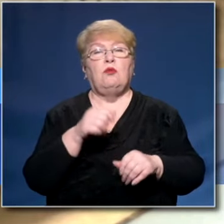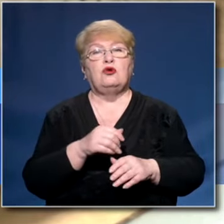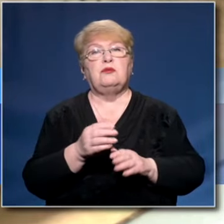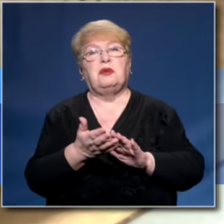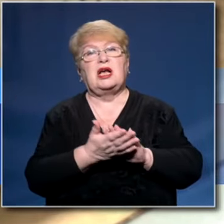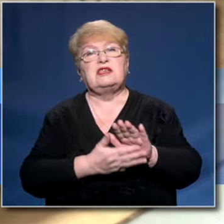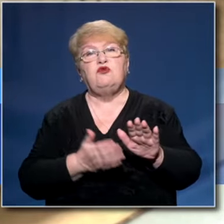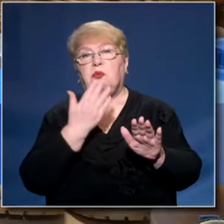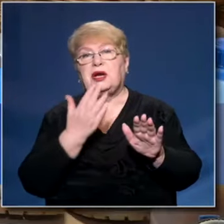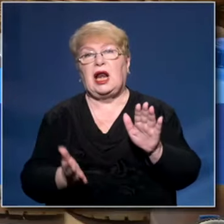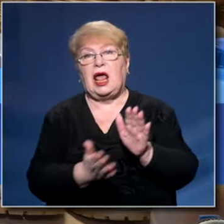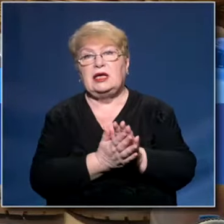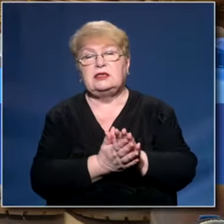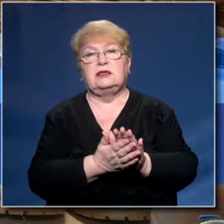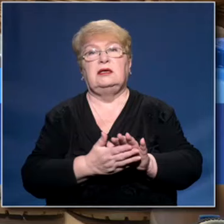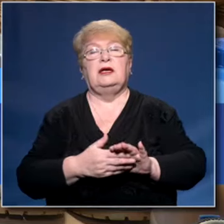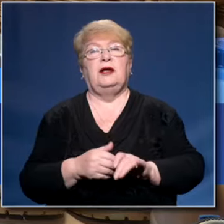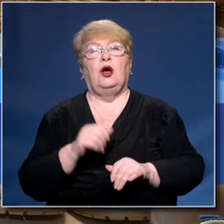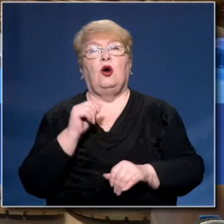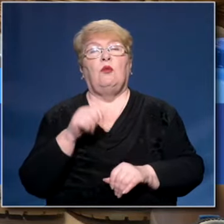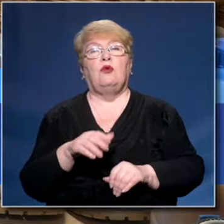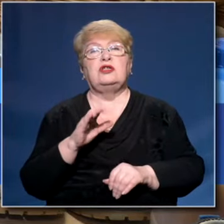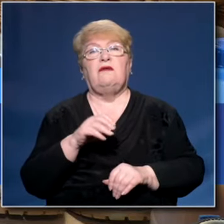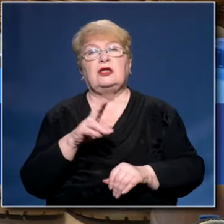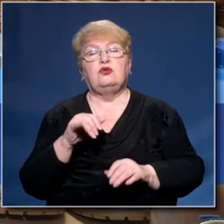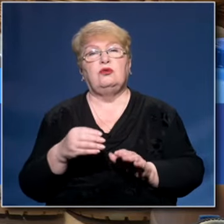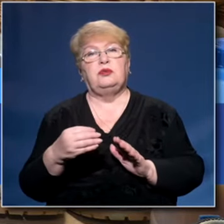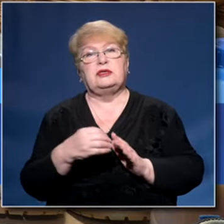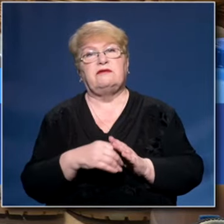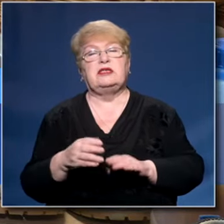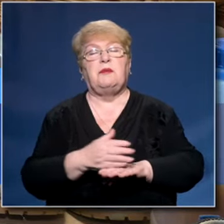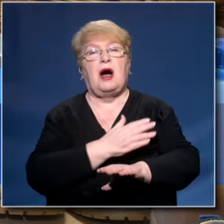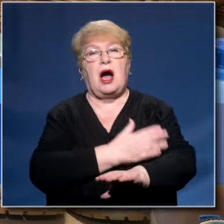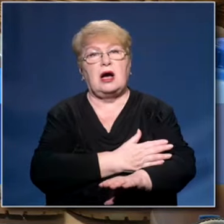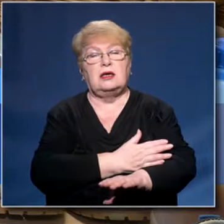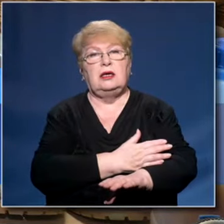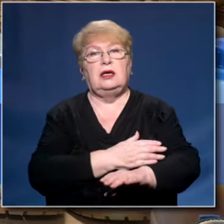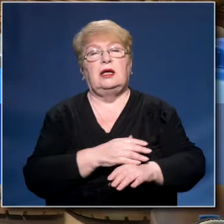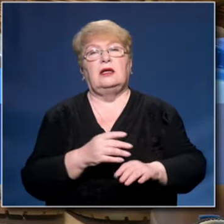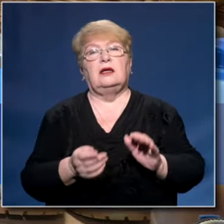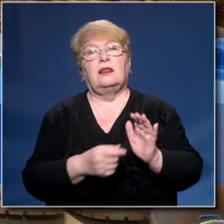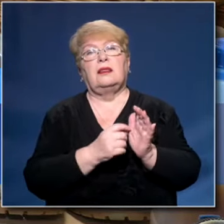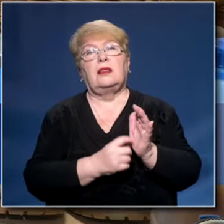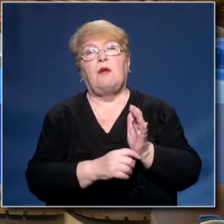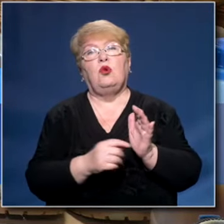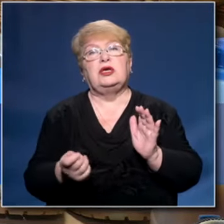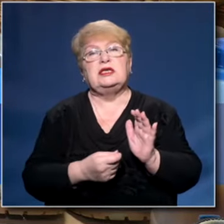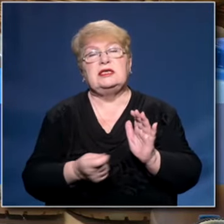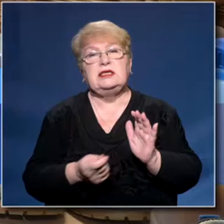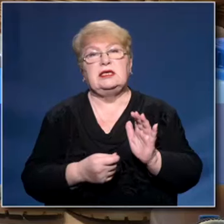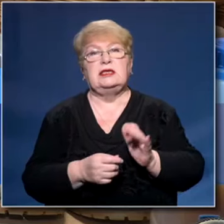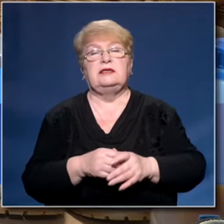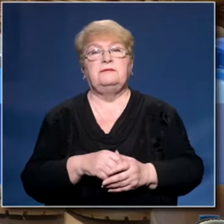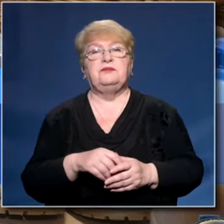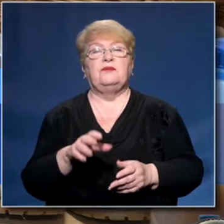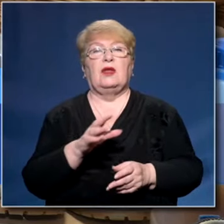мы можем подошву приклеить липучку можно латку поставить допустим в сапогах вот набойки сделать